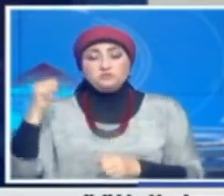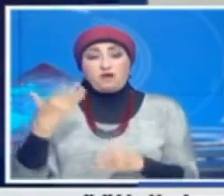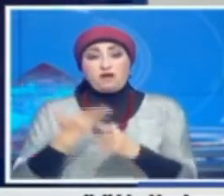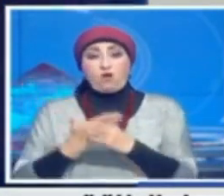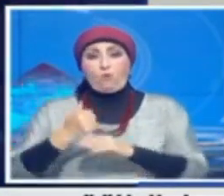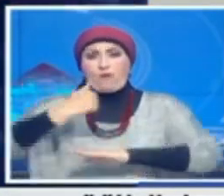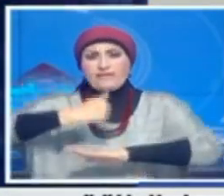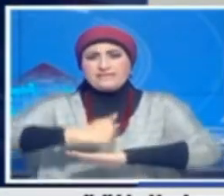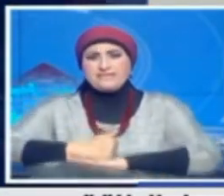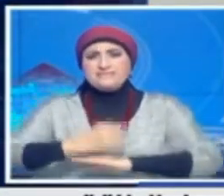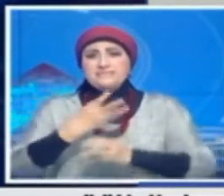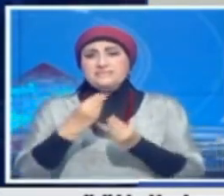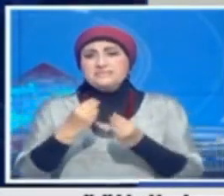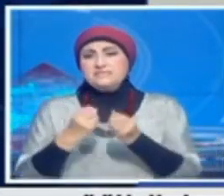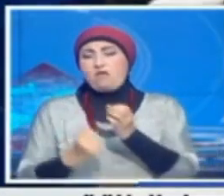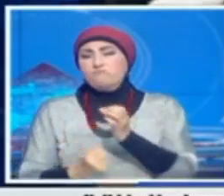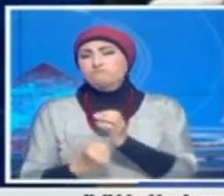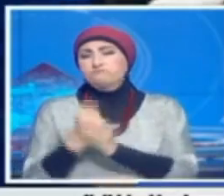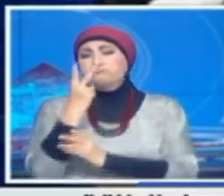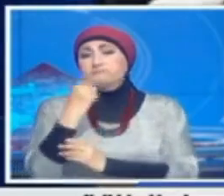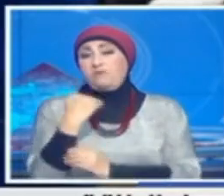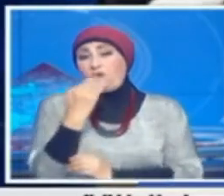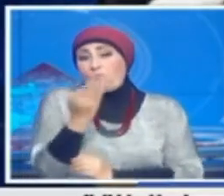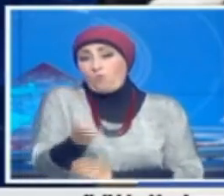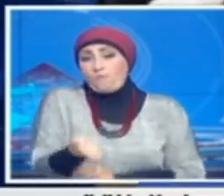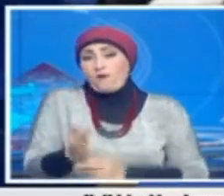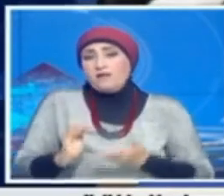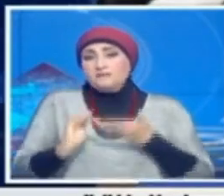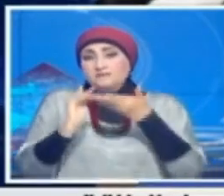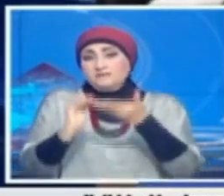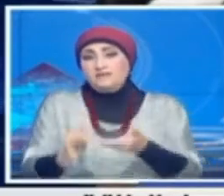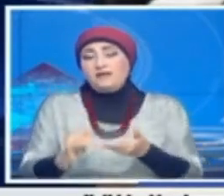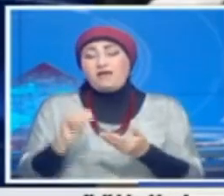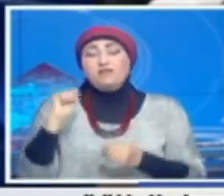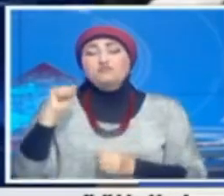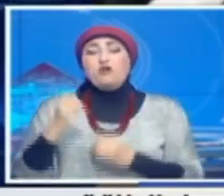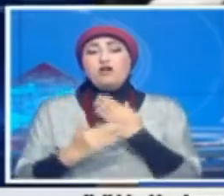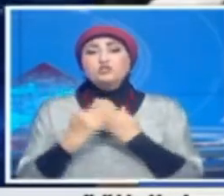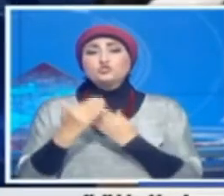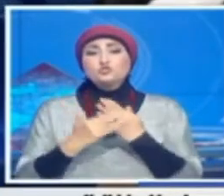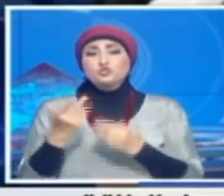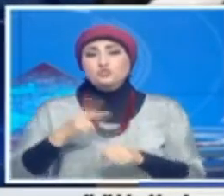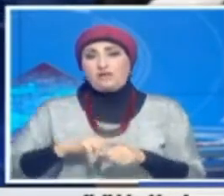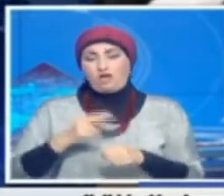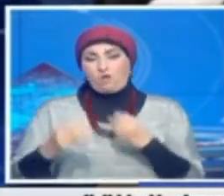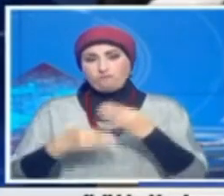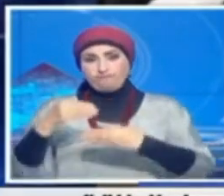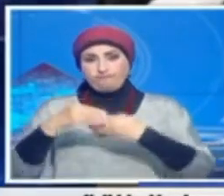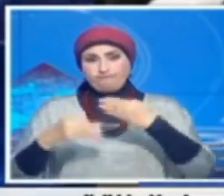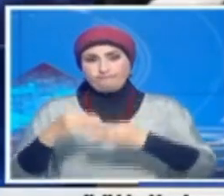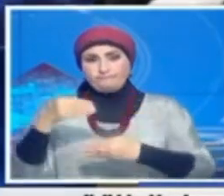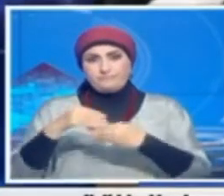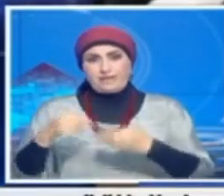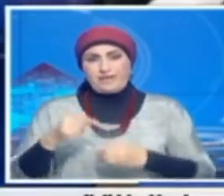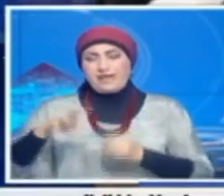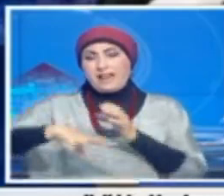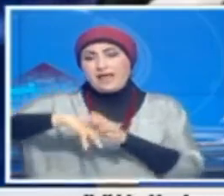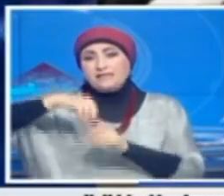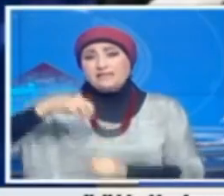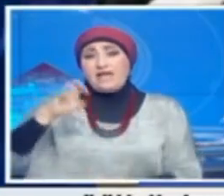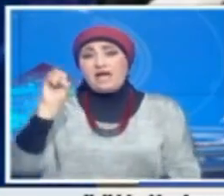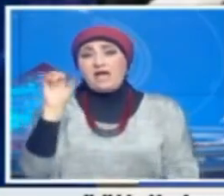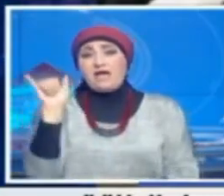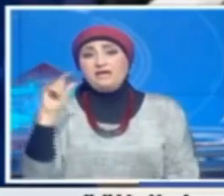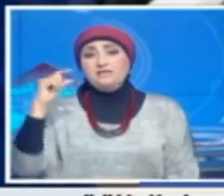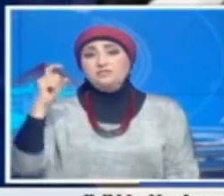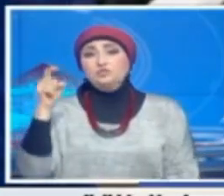مجال الطاقة وتأسيس مزيد من المبادرات في مجال الطاقة المتجددة والبنية الأساسية لإنتاج الهيدروجين